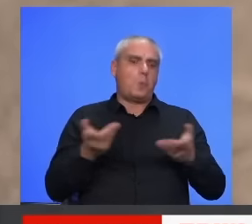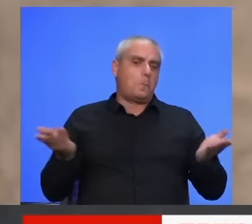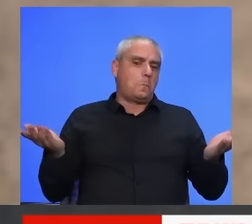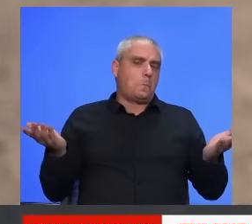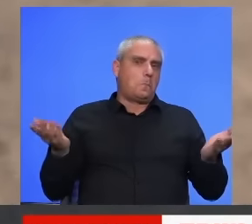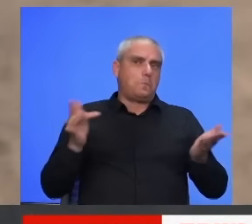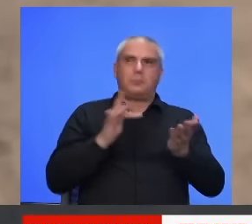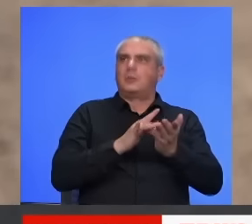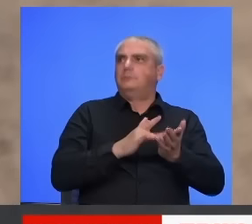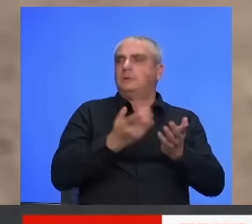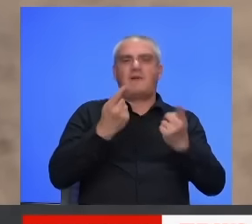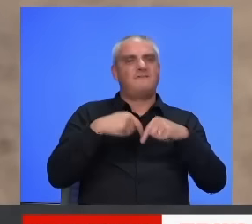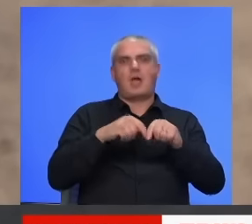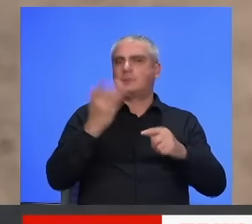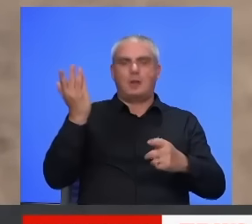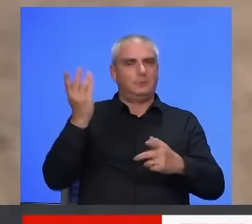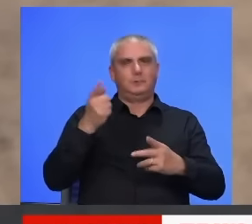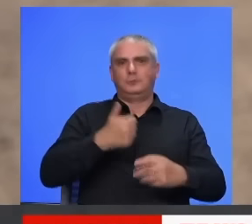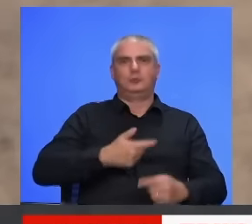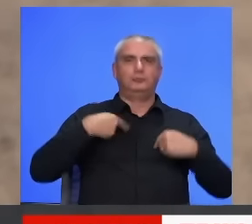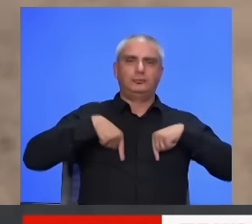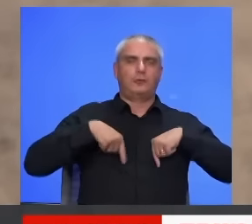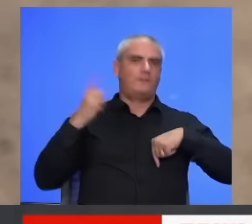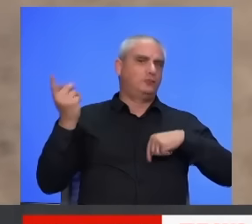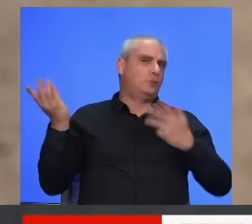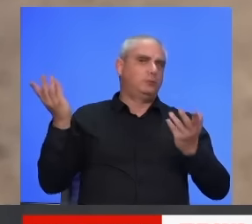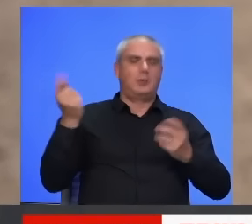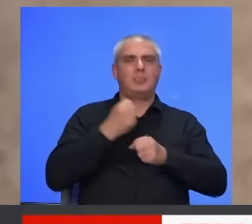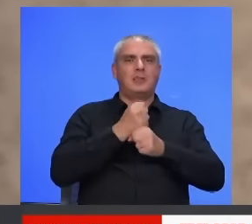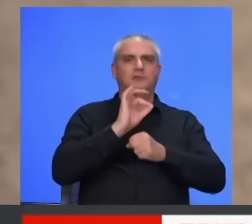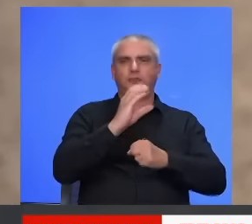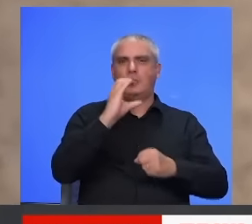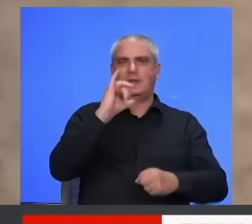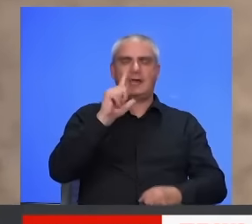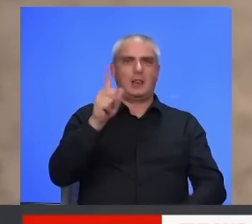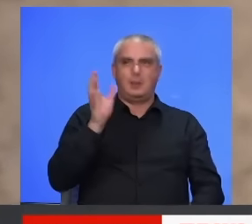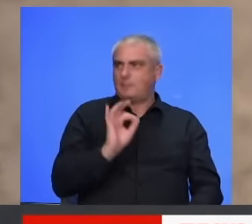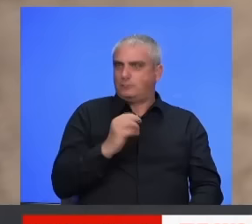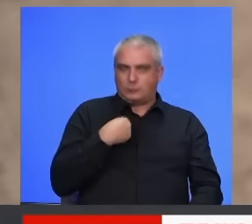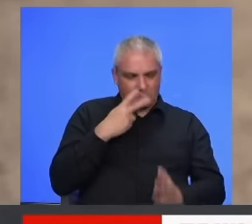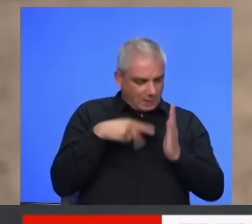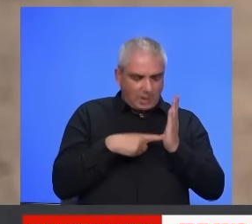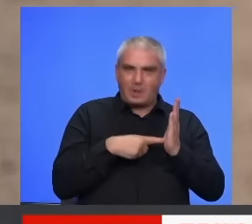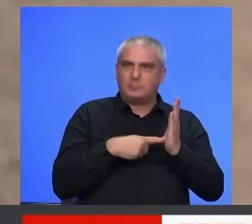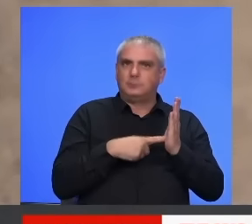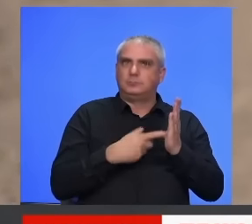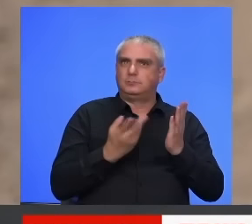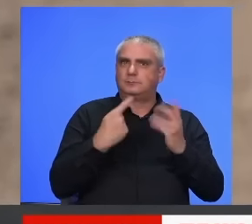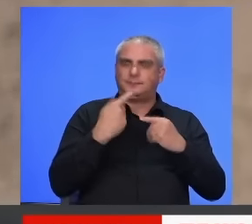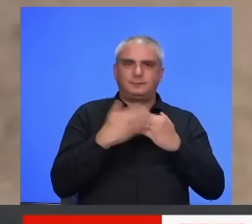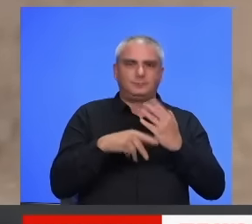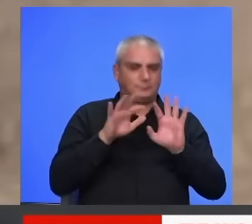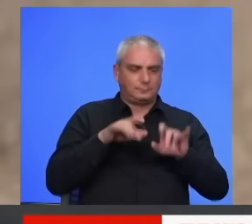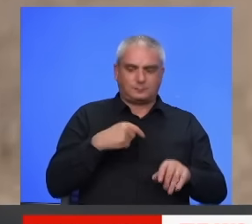נמצא בוועדה שבה יושב הראש, הוא נציג של חיל. ממש, אני קראתי ממש בימים האחרונים את התמליל